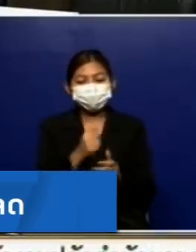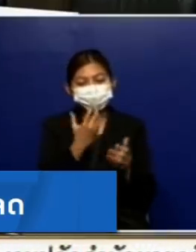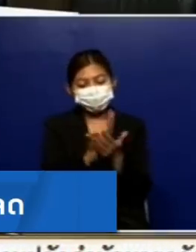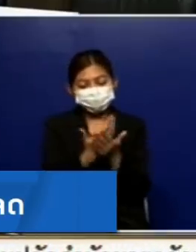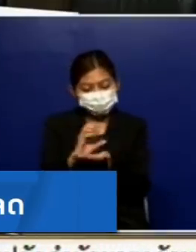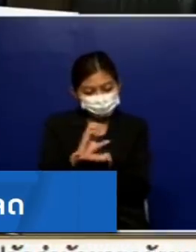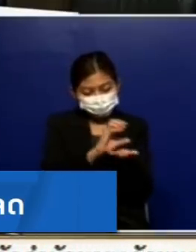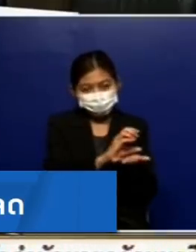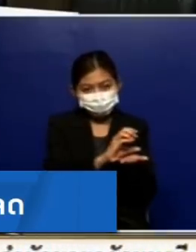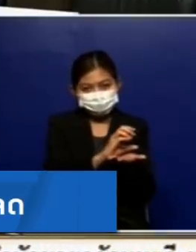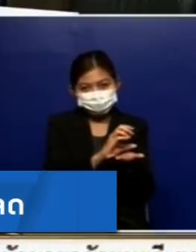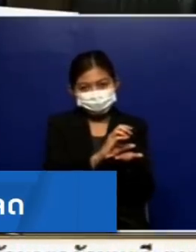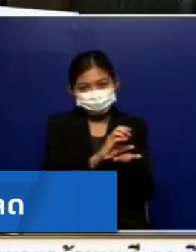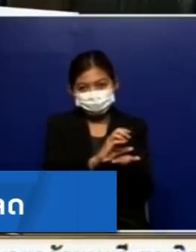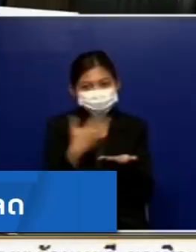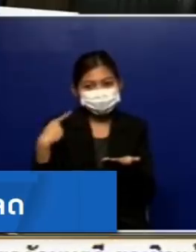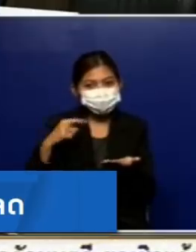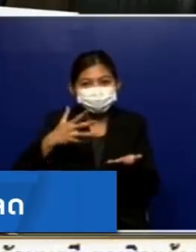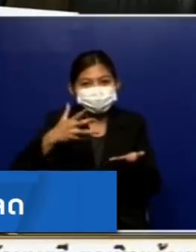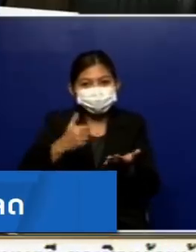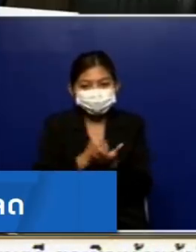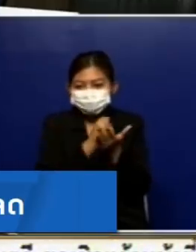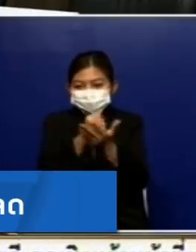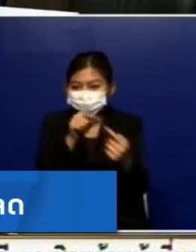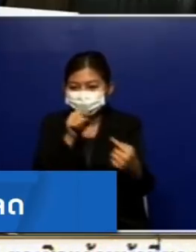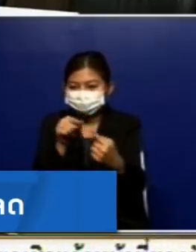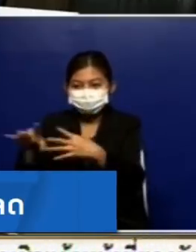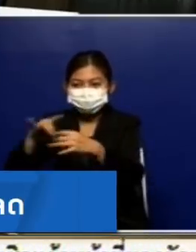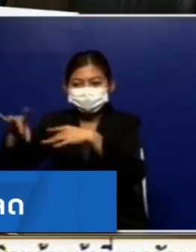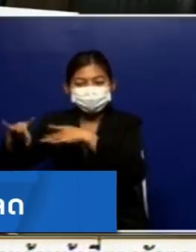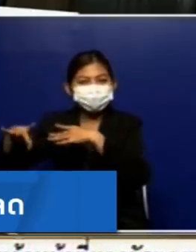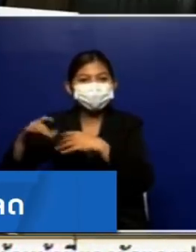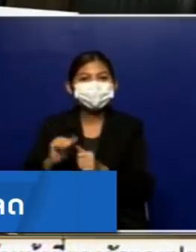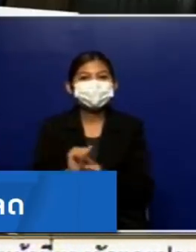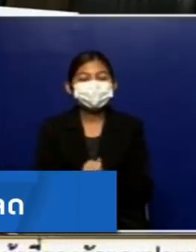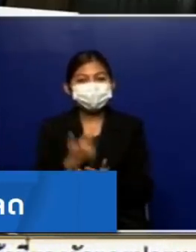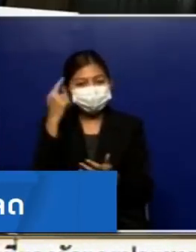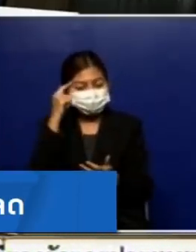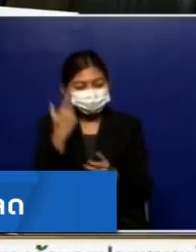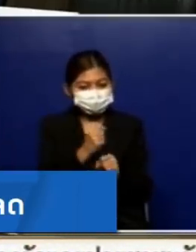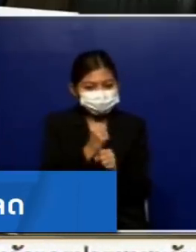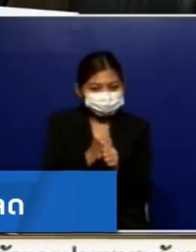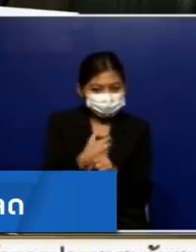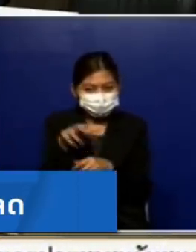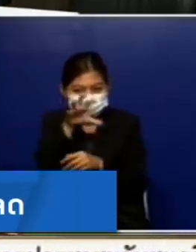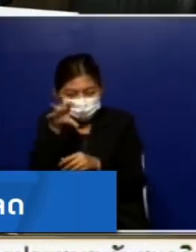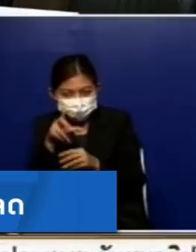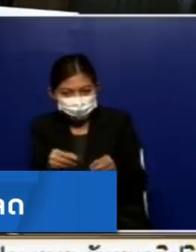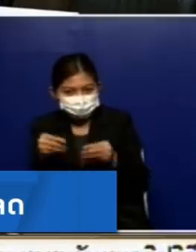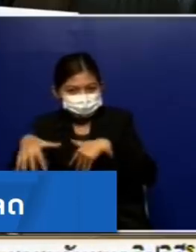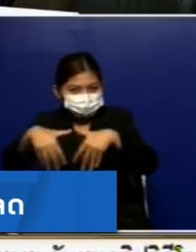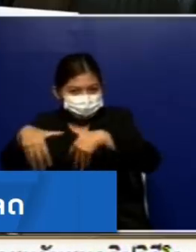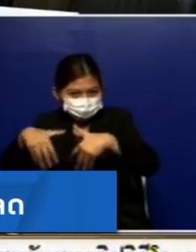พเรือนั้นเอาไปซื้อไฟเซอร์เอาไปซื้อยาฟาวิไรราหรือว่าเอาไปทำเตียง ICU ให้ประชาชนดีประชาชนดีกว่าหรือไม่เดี๋ยว